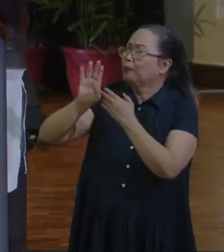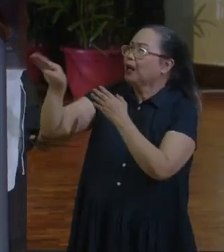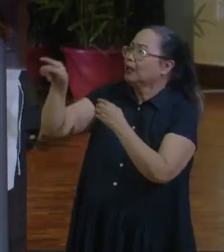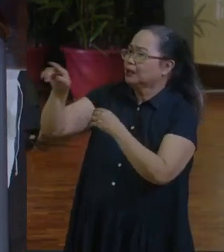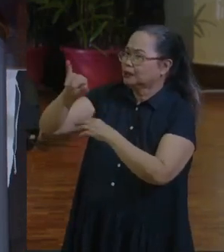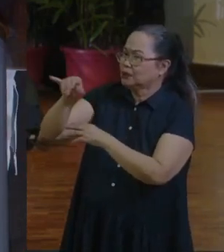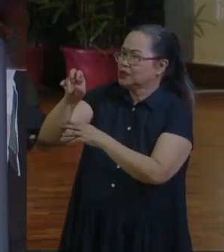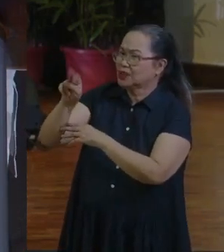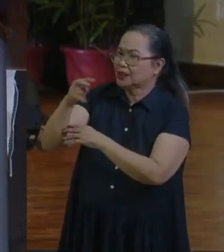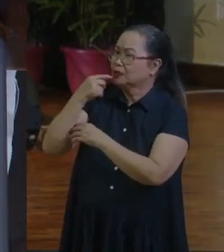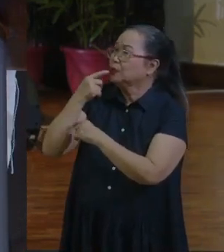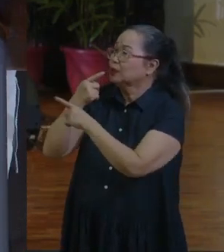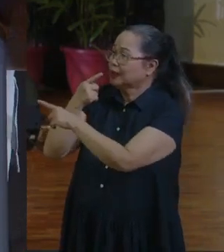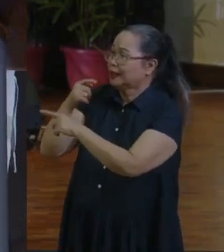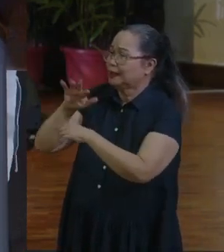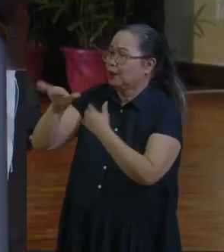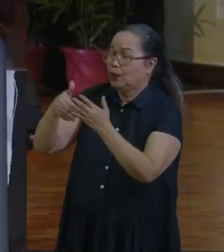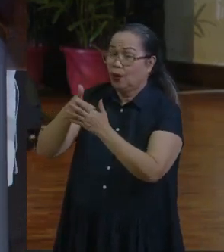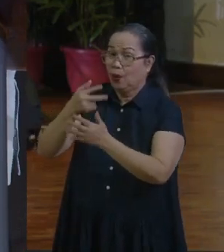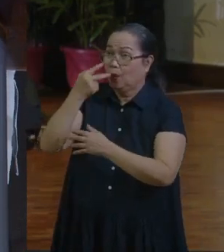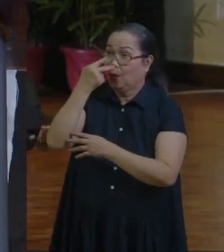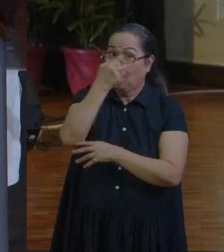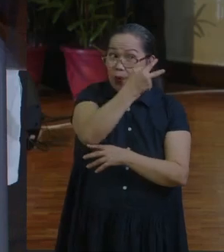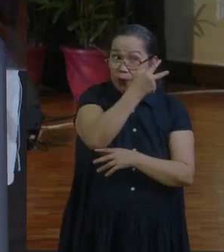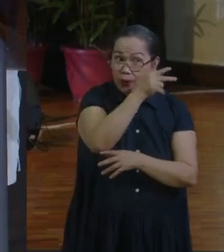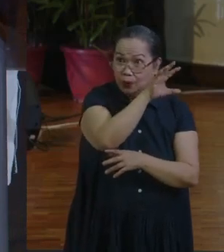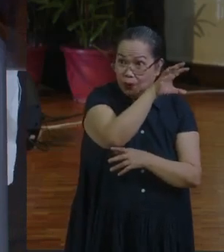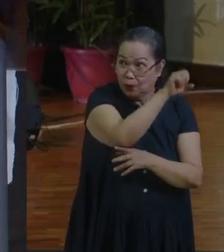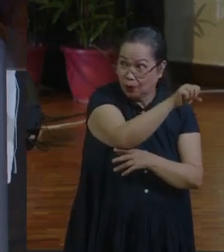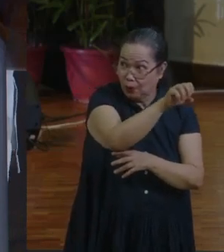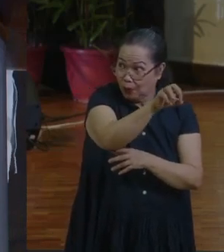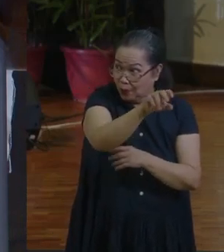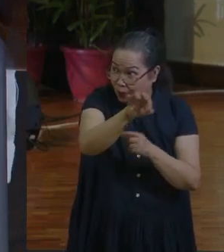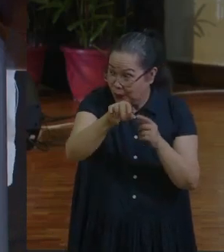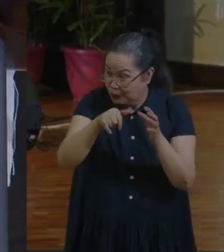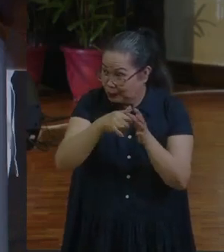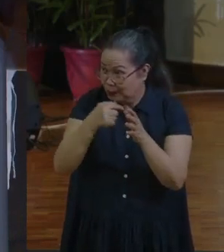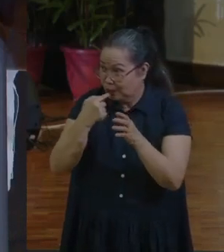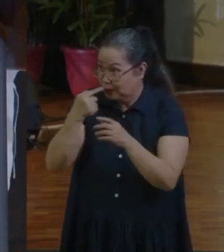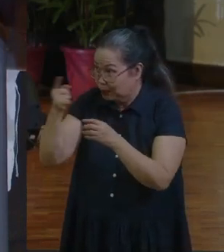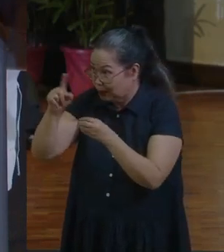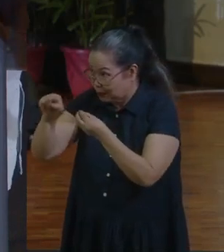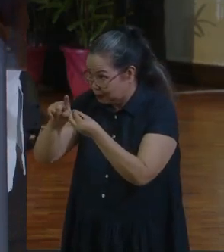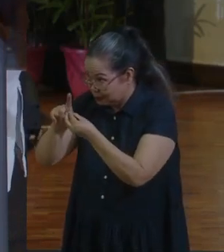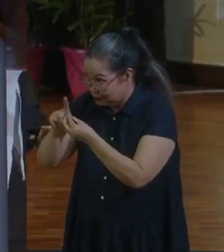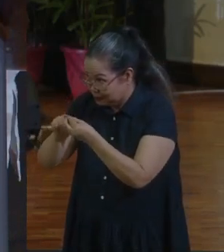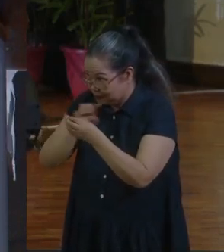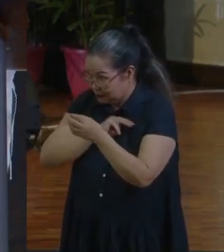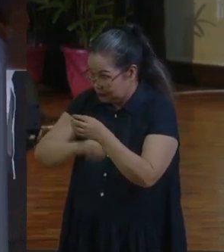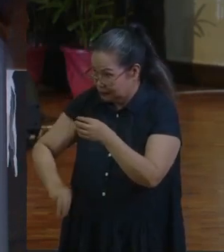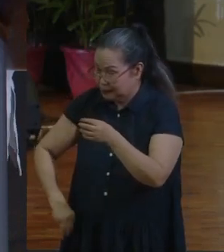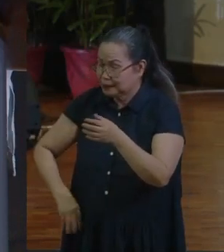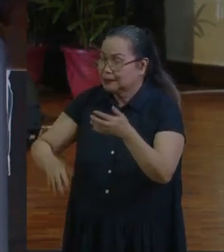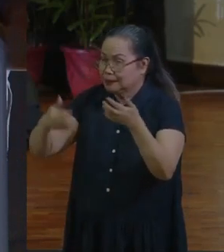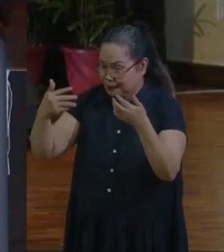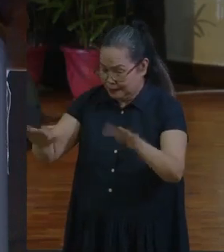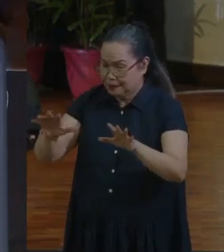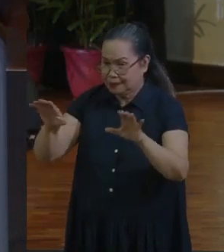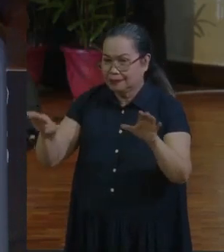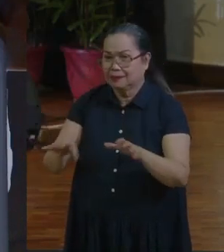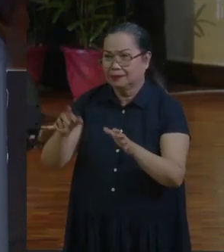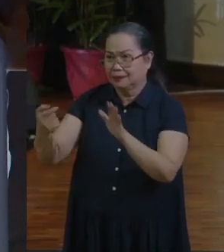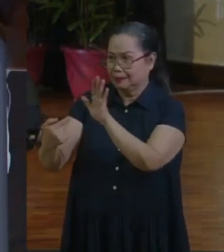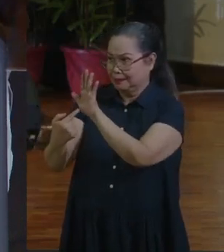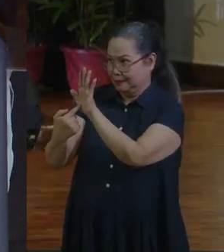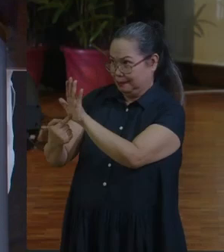Baptist, sabihin niyo na ang lahat ng hula ng Old Testament tungkol sa gagawin ng Mesiyas ay ginawa ko na sa